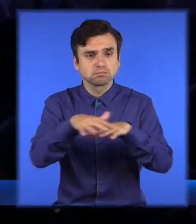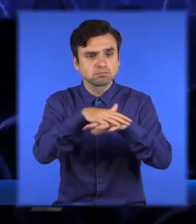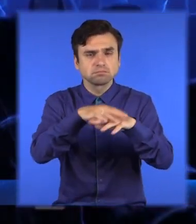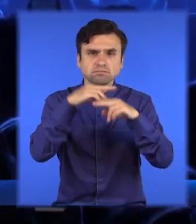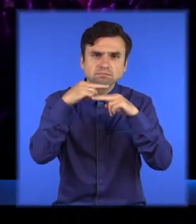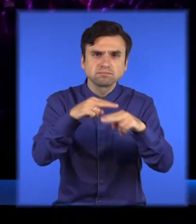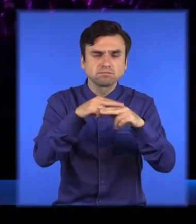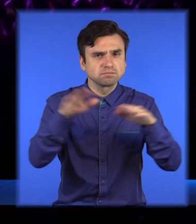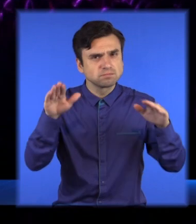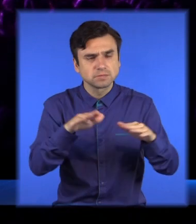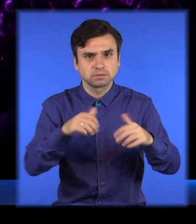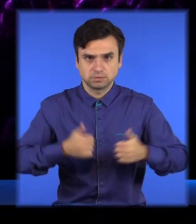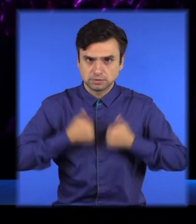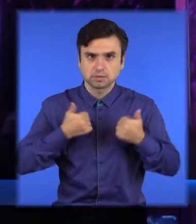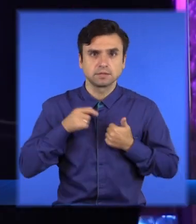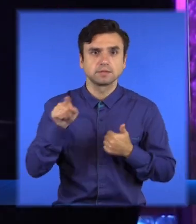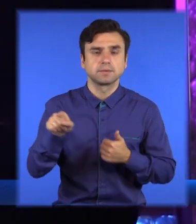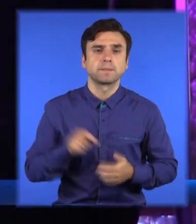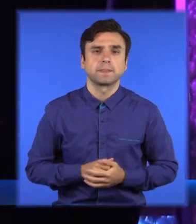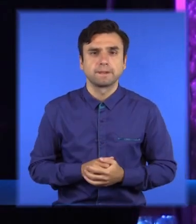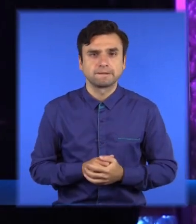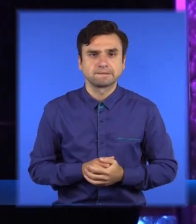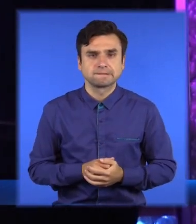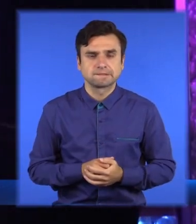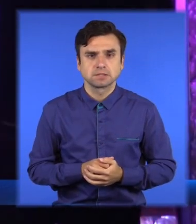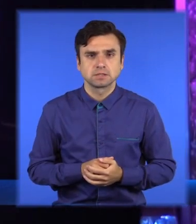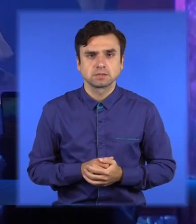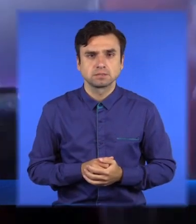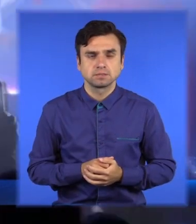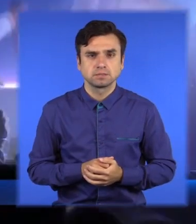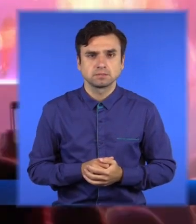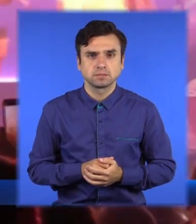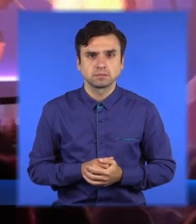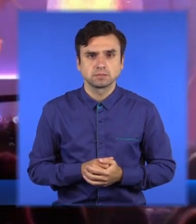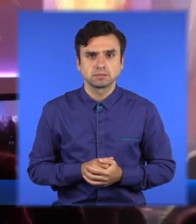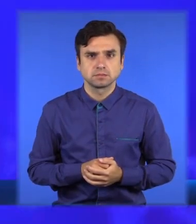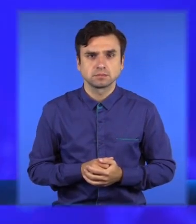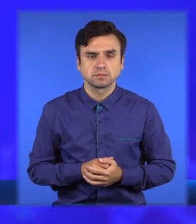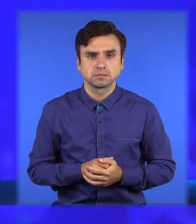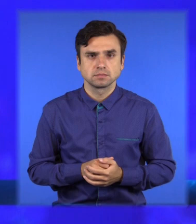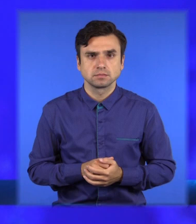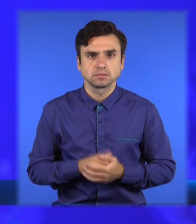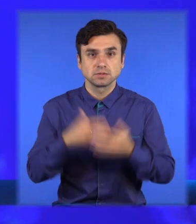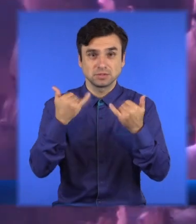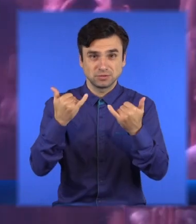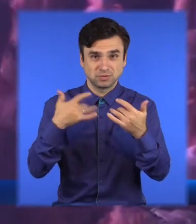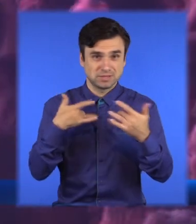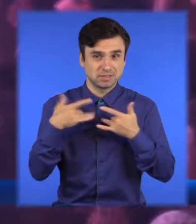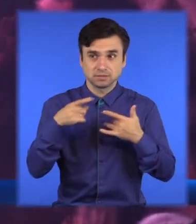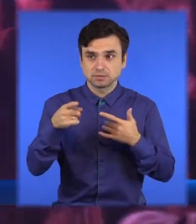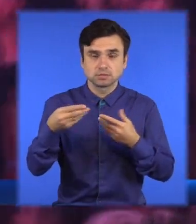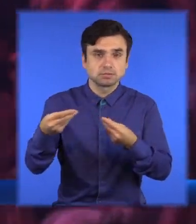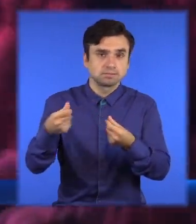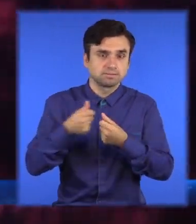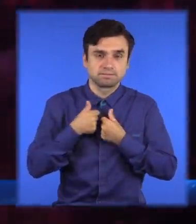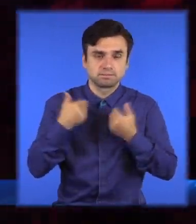Передати словами ті відчуття, які проживаєш, коли слухаєш та танцюєш під пісні улюбленого артиста, просто неможливо. Особливо, коли звучать